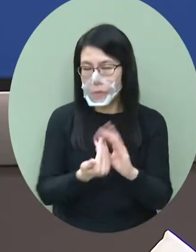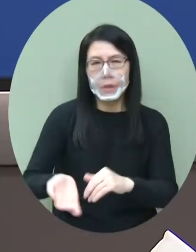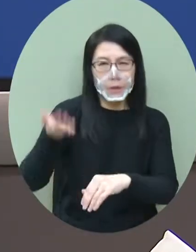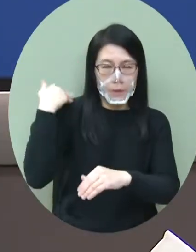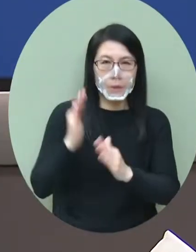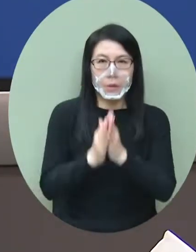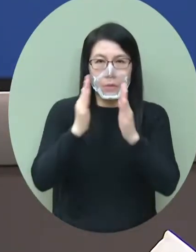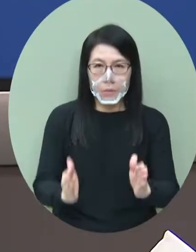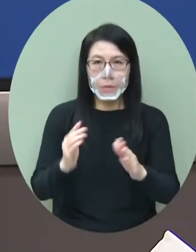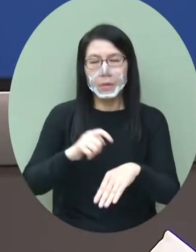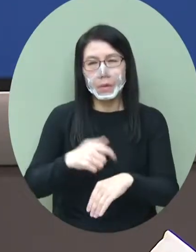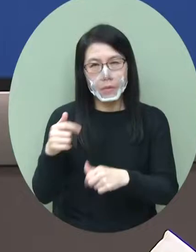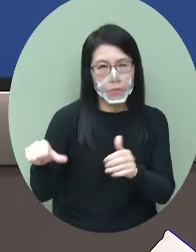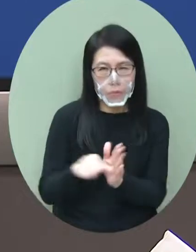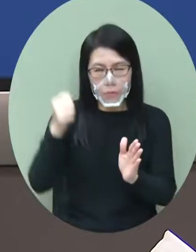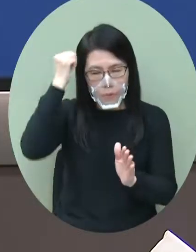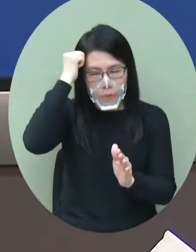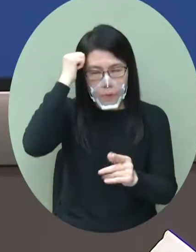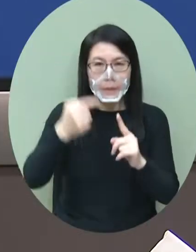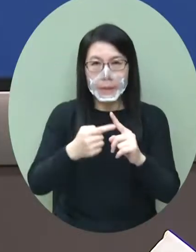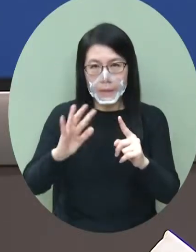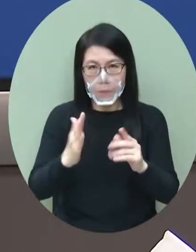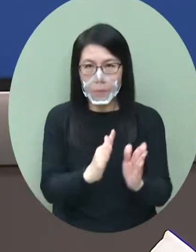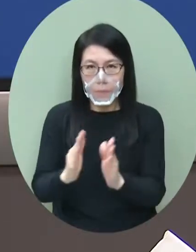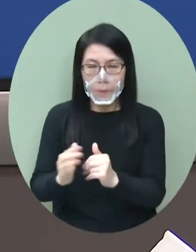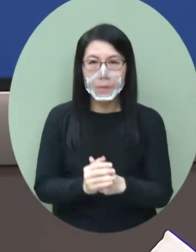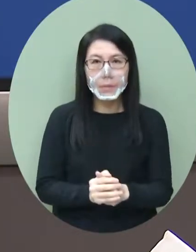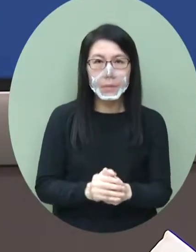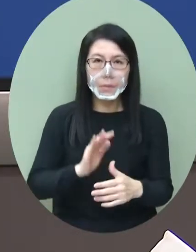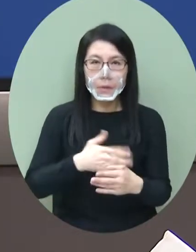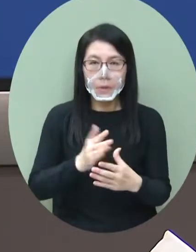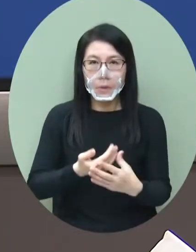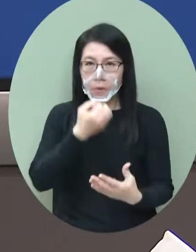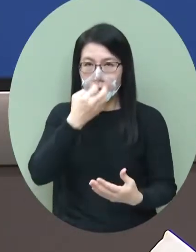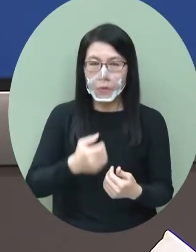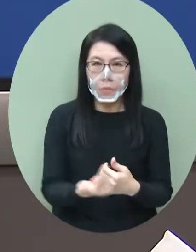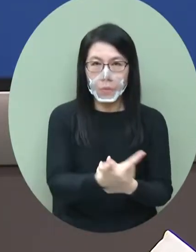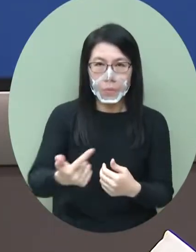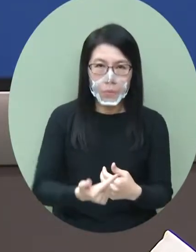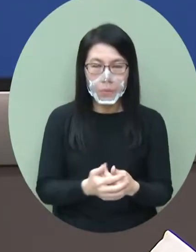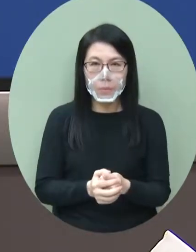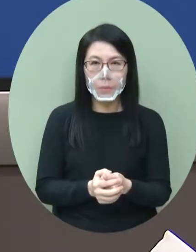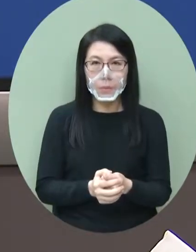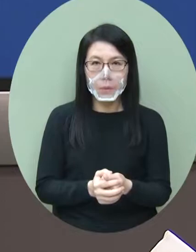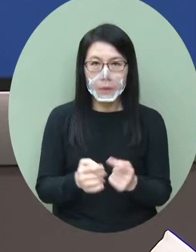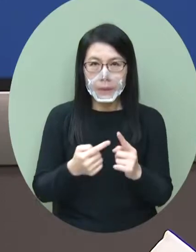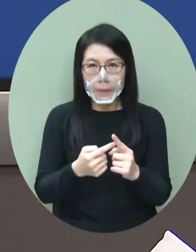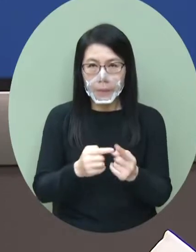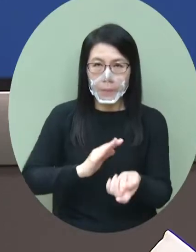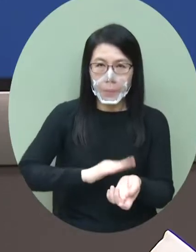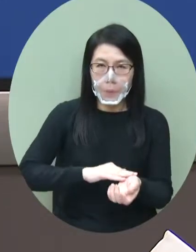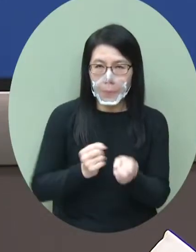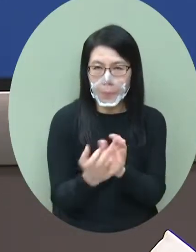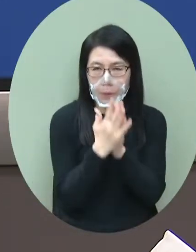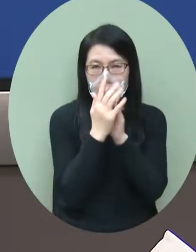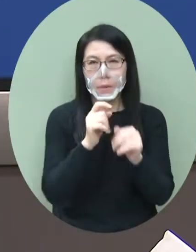方面呢，在过去的一段日子，最困难的地方呢是人手，因为香港很多人